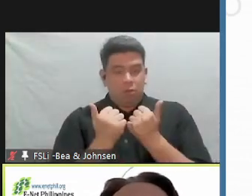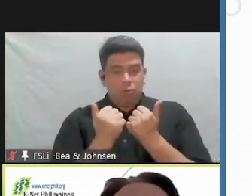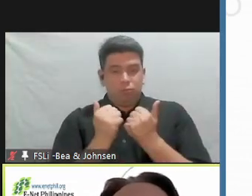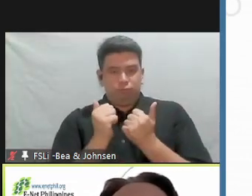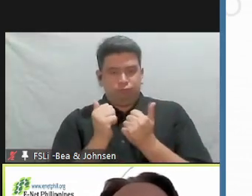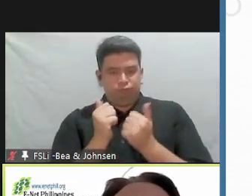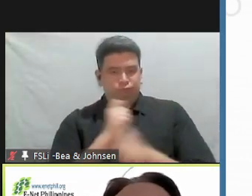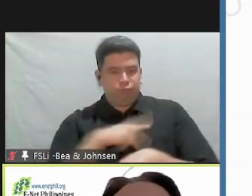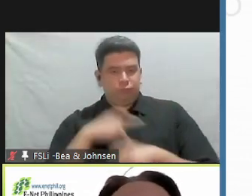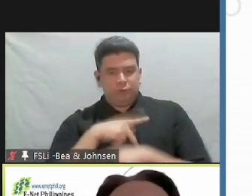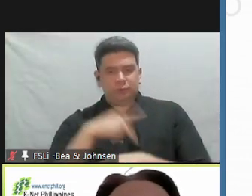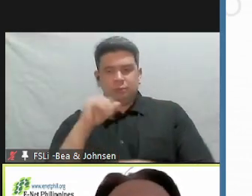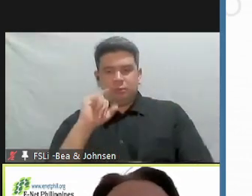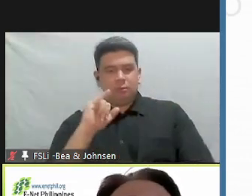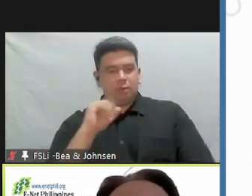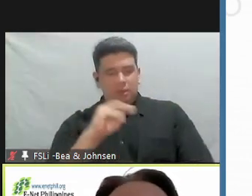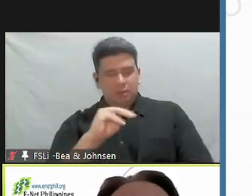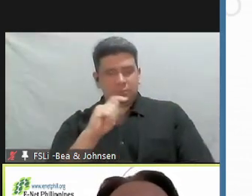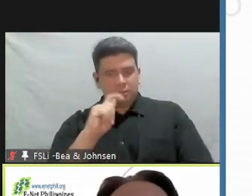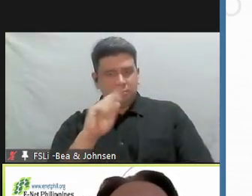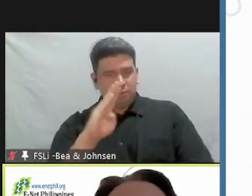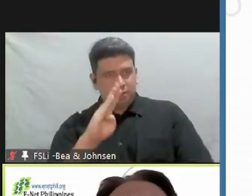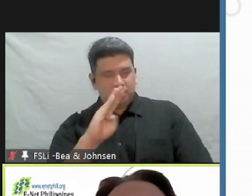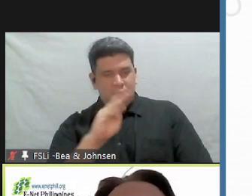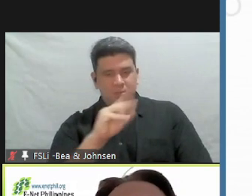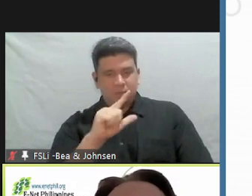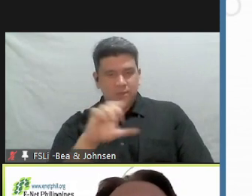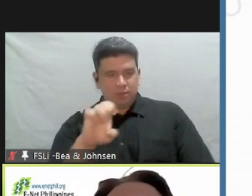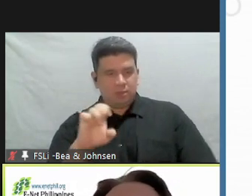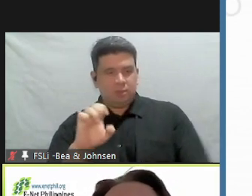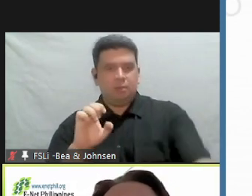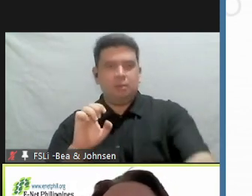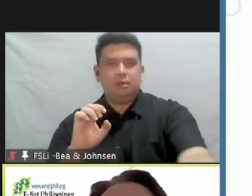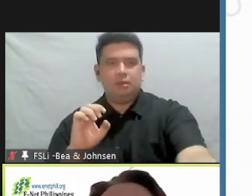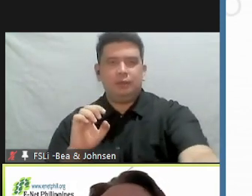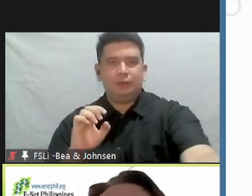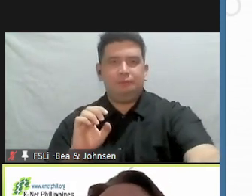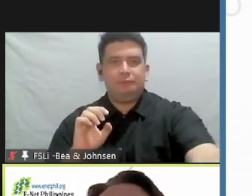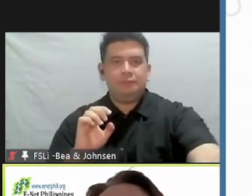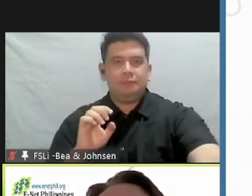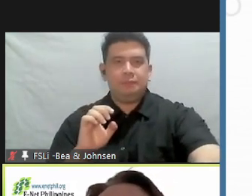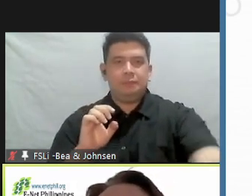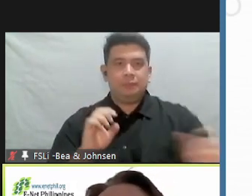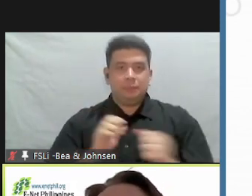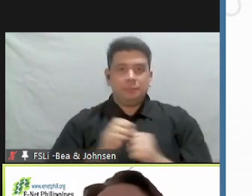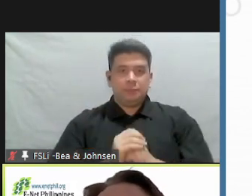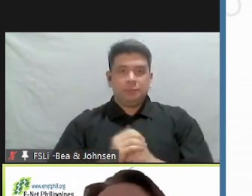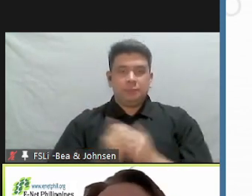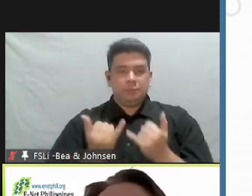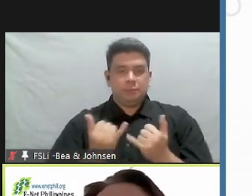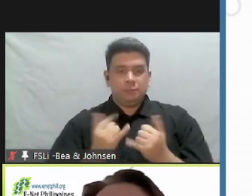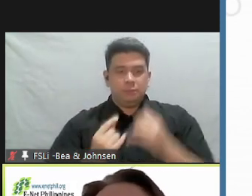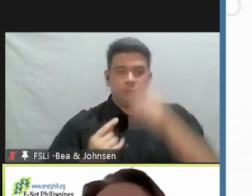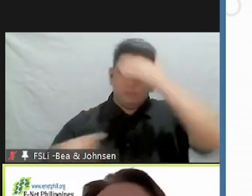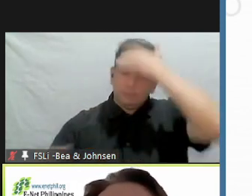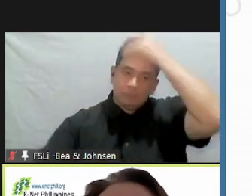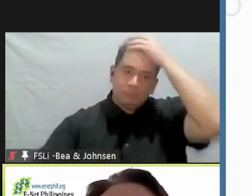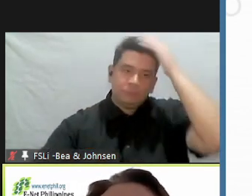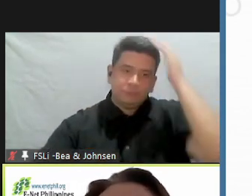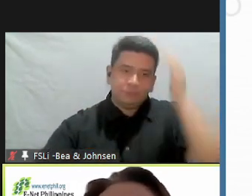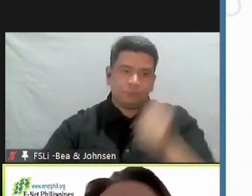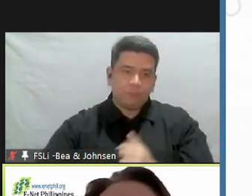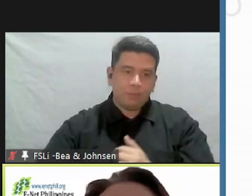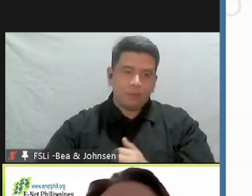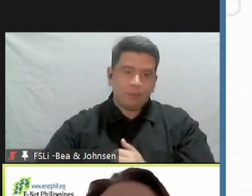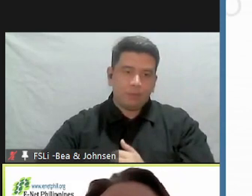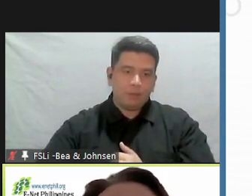ang dapat na pagpapatupad nito, implementasyon nito sa ating edukasyon.